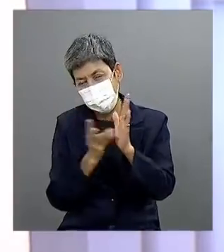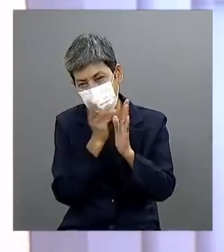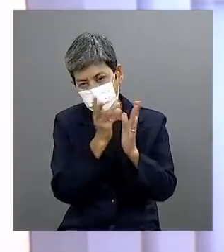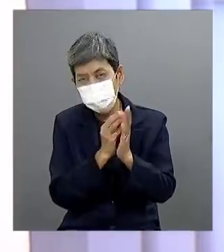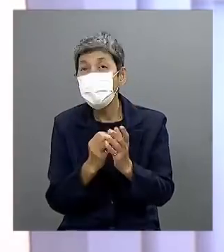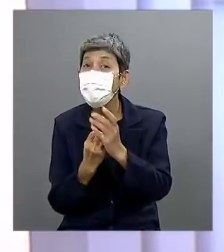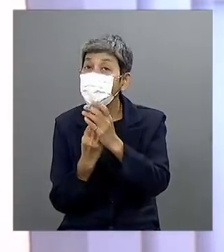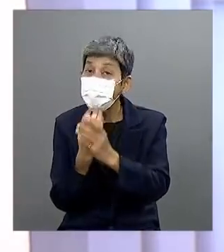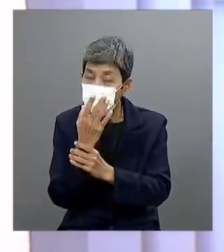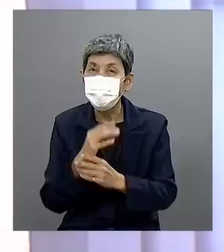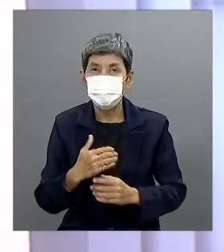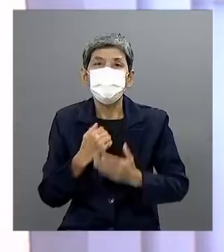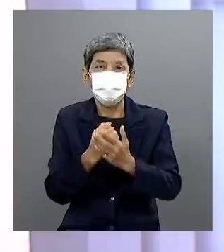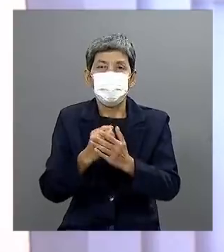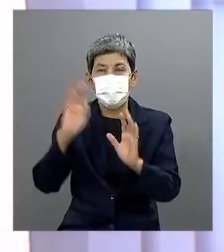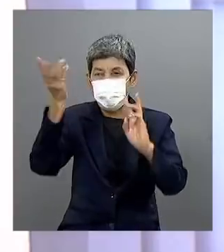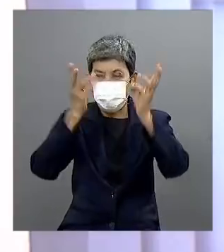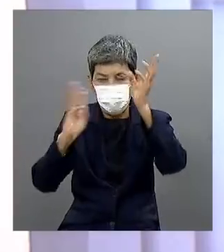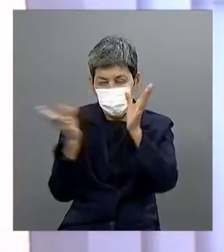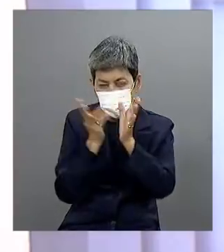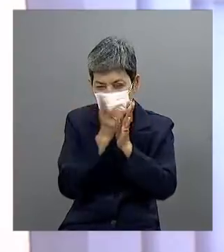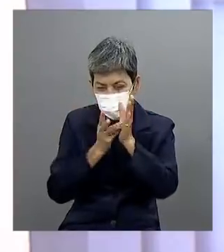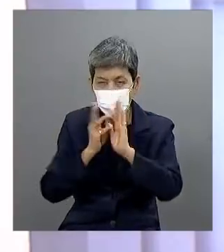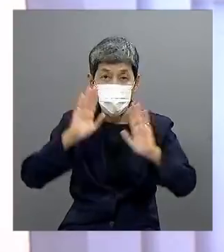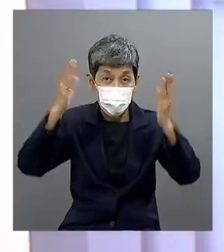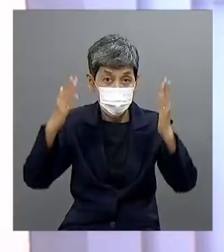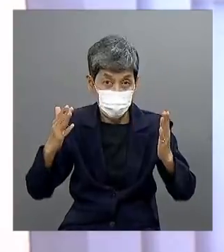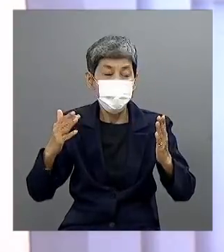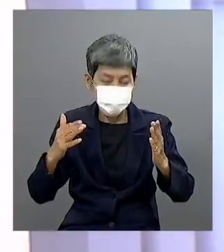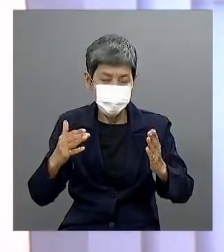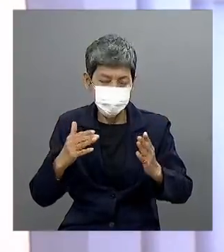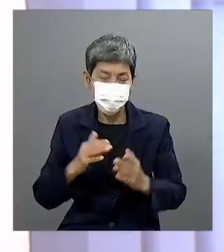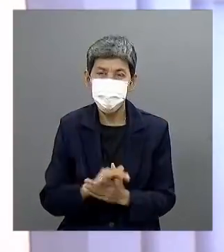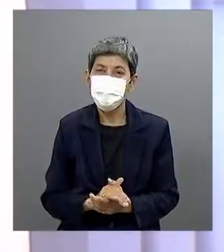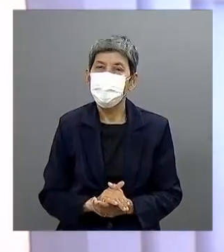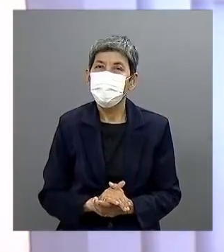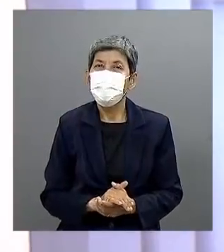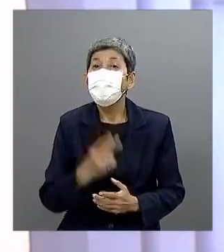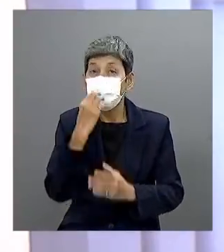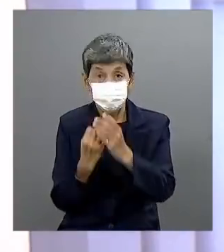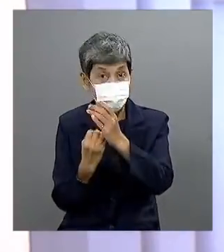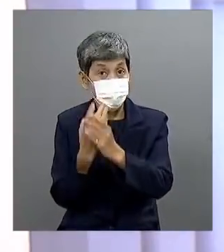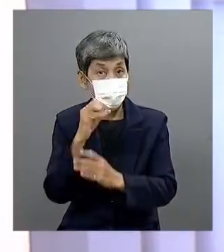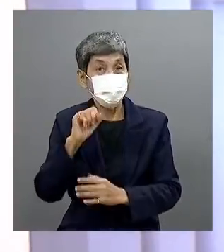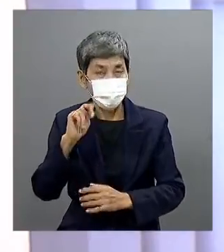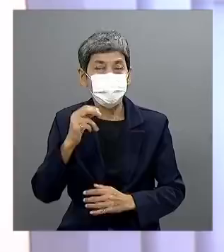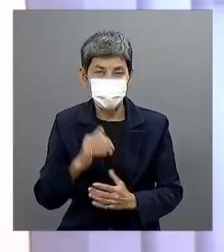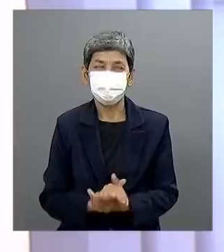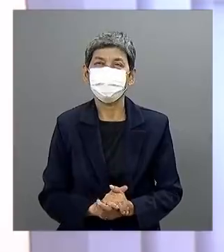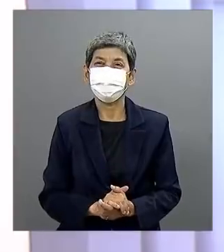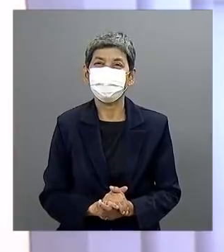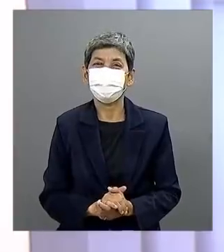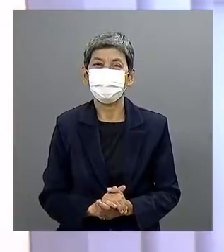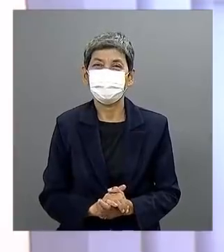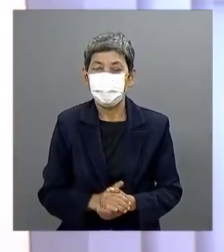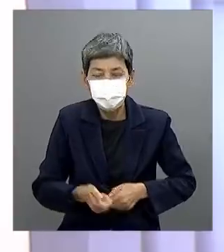เขาจะช่วยดักจับฝุ่นได้เพราะว่าโครงสร้างใบมีรายละเอียดซับซ้อนนะคะงั้นปลูกต้นสนในบ้านตัวเองดีกว่าไม่ต้องใช้ที่ดูดฝุ่นแล้วเพราะว่าเข